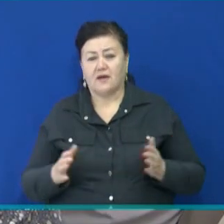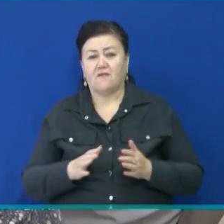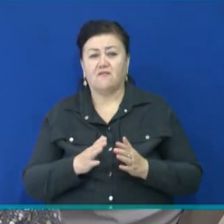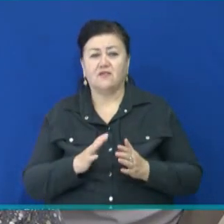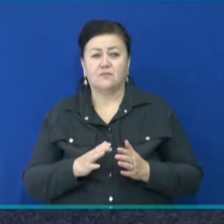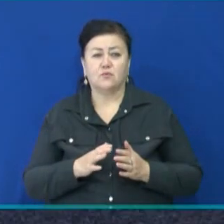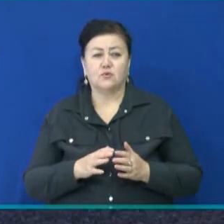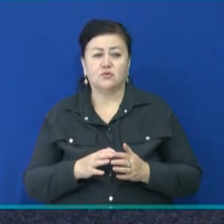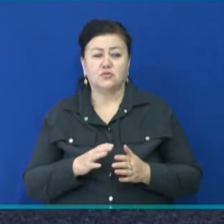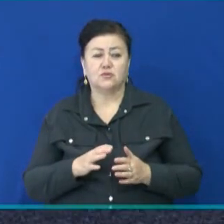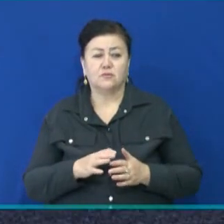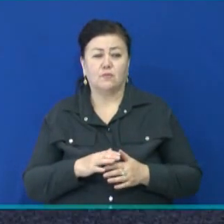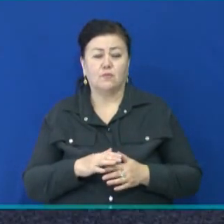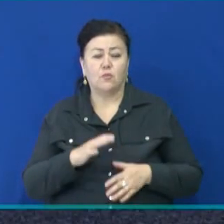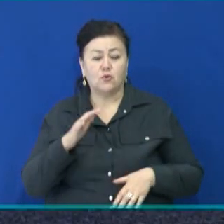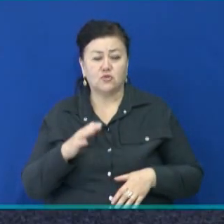его вместимость.